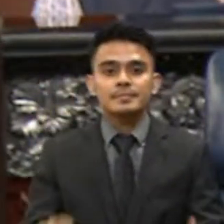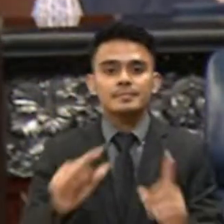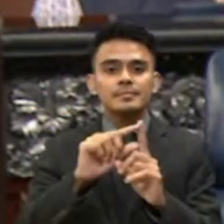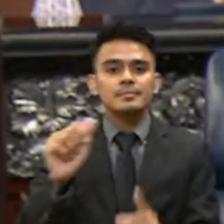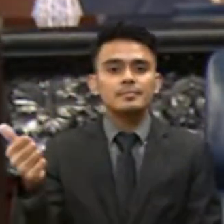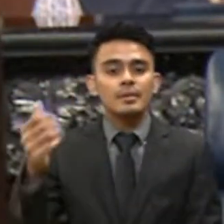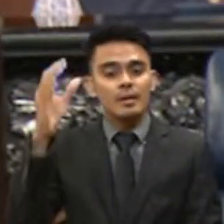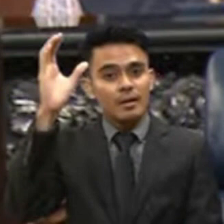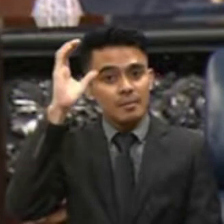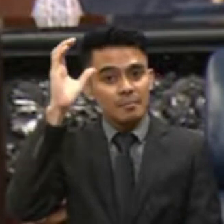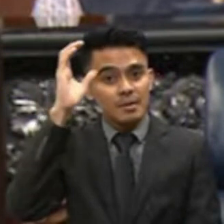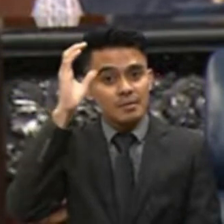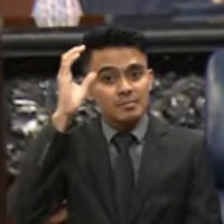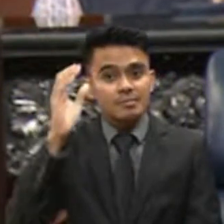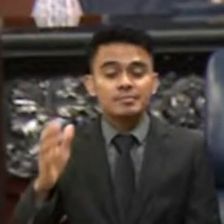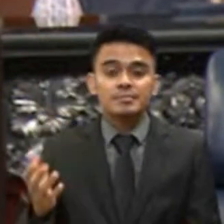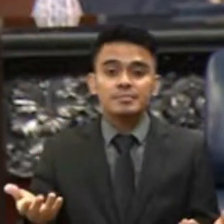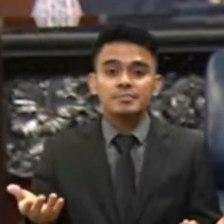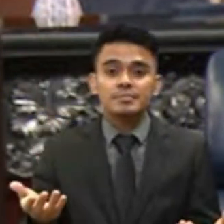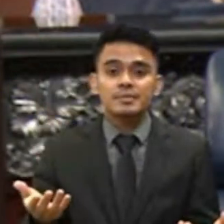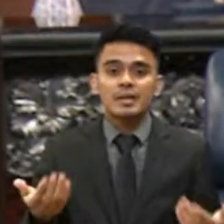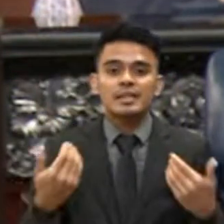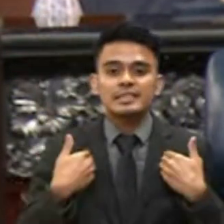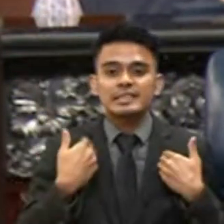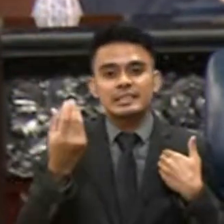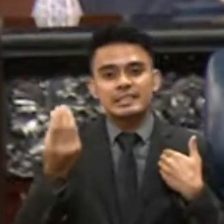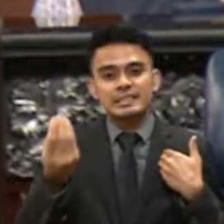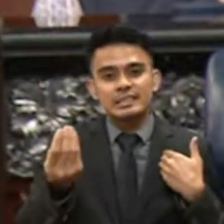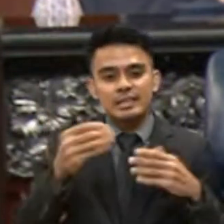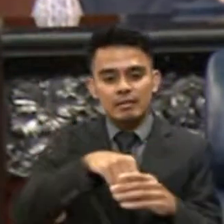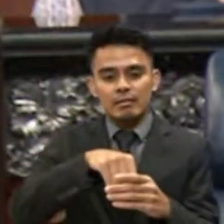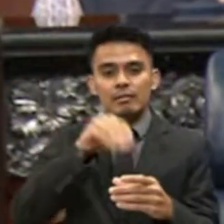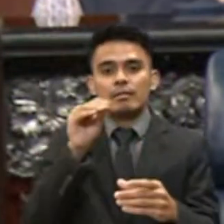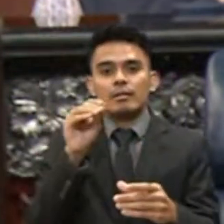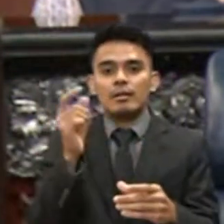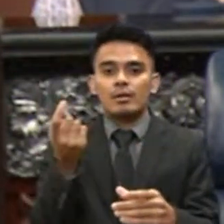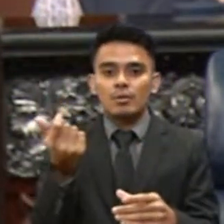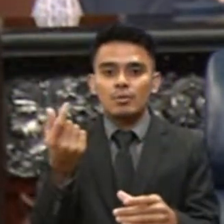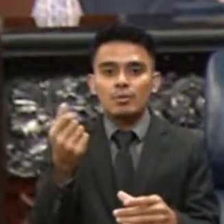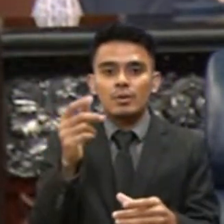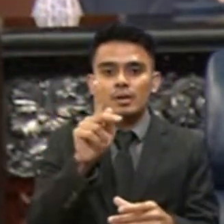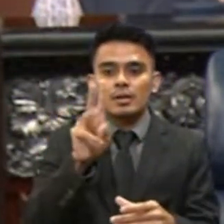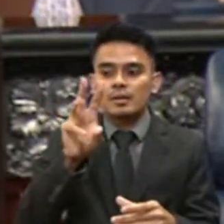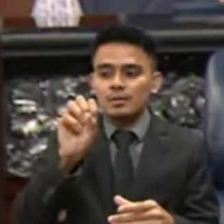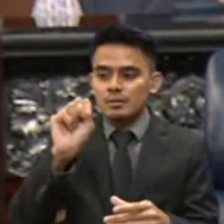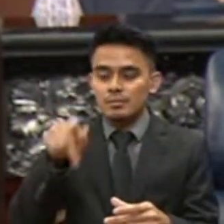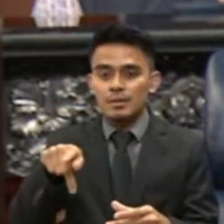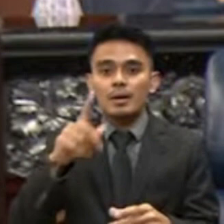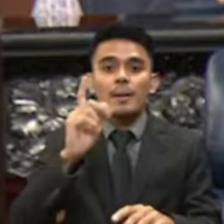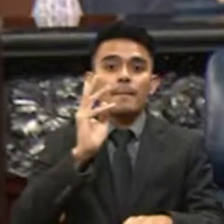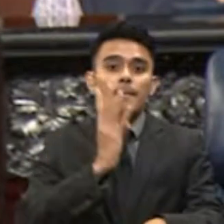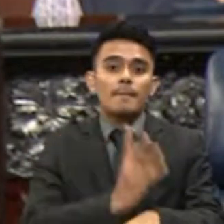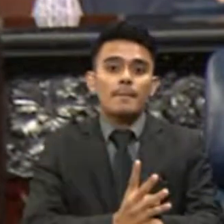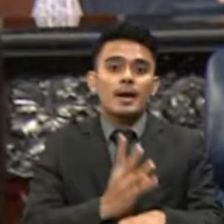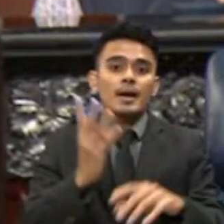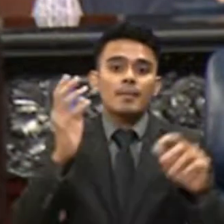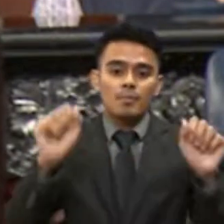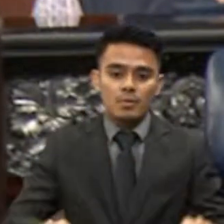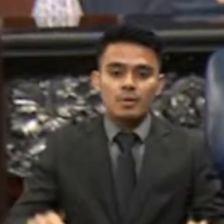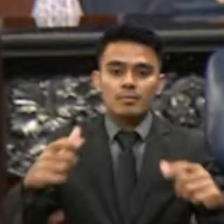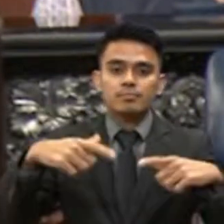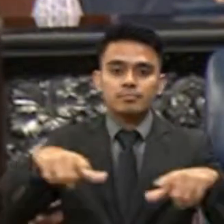kaum Cina tidak hanya sedikit yang mengeluarkannya SP ini ketika empat kali diberi kebenaran